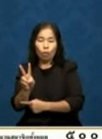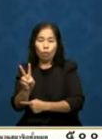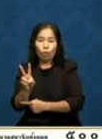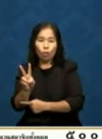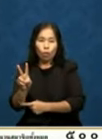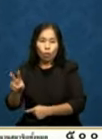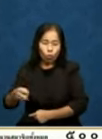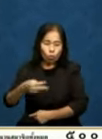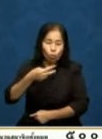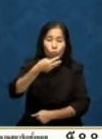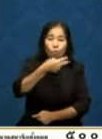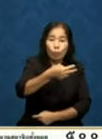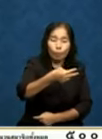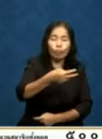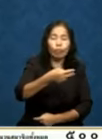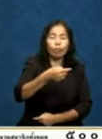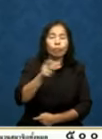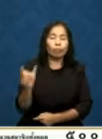มาไว้ในหลักการ